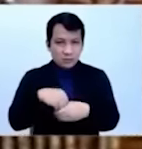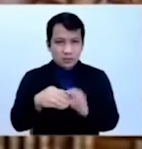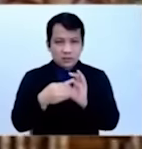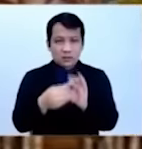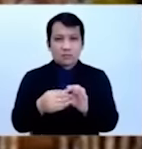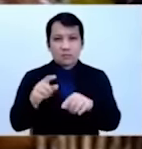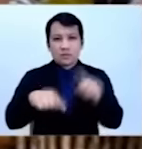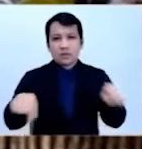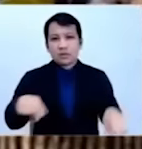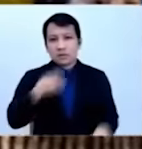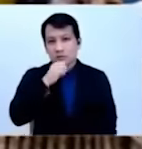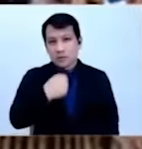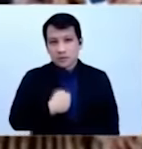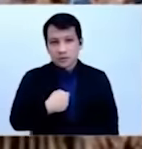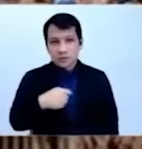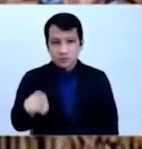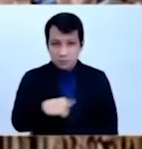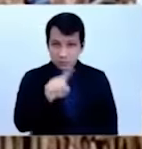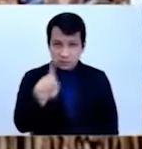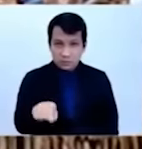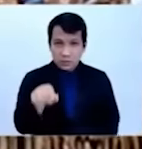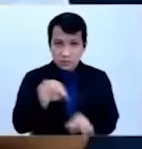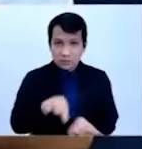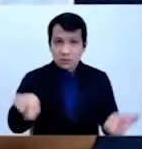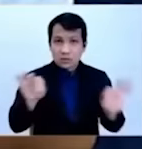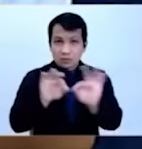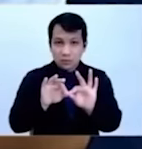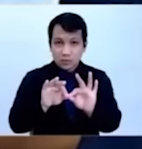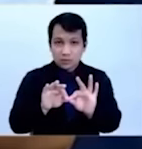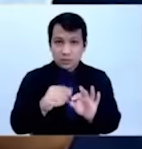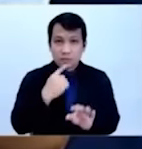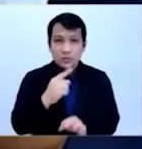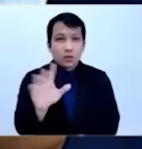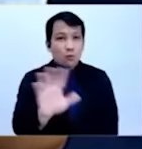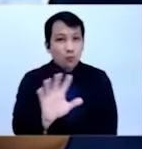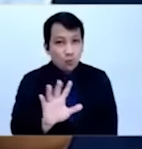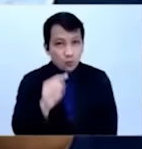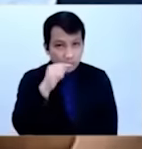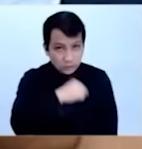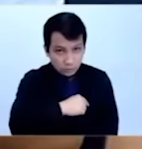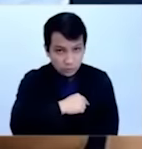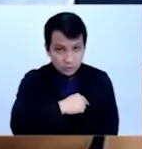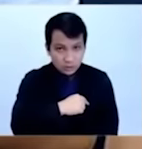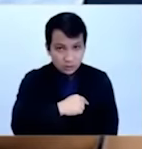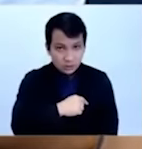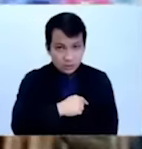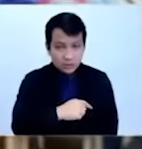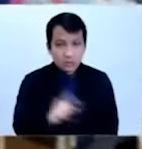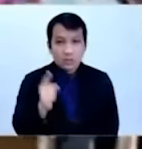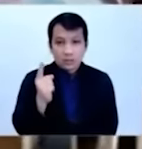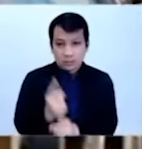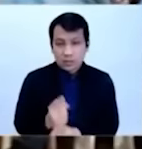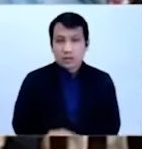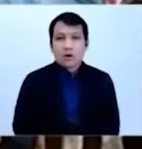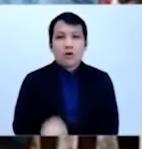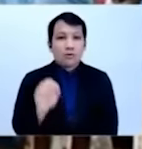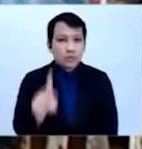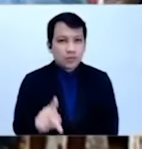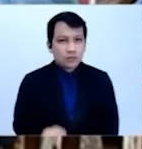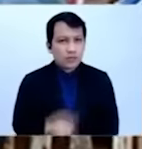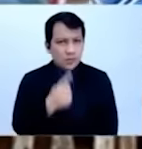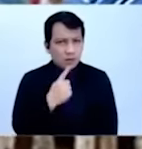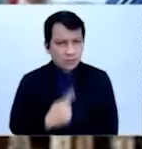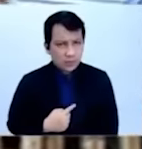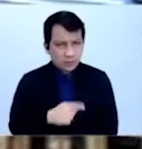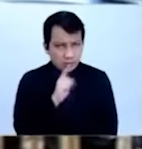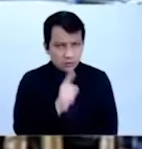ipapamatatandang miyembro. Importante, huwag kayo magsinungaling sa amin. Ha? So magsabi kayo na totoo.